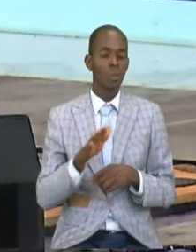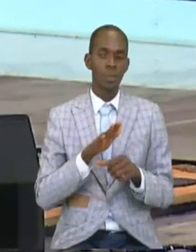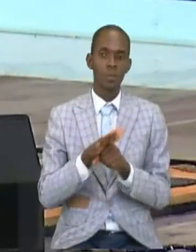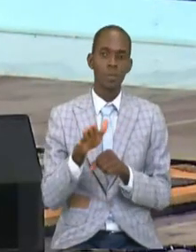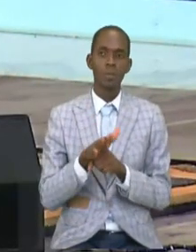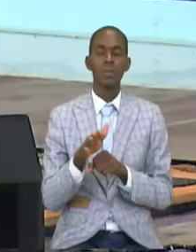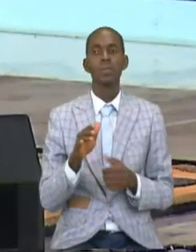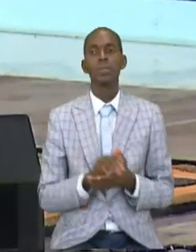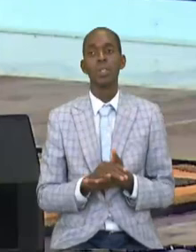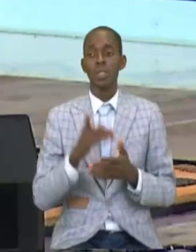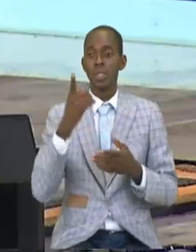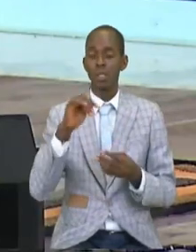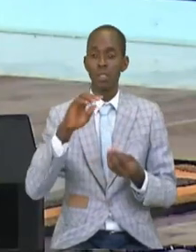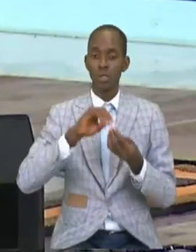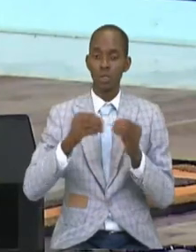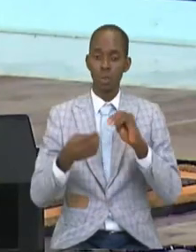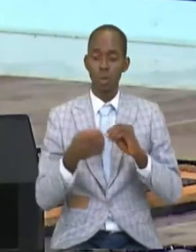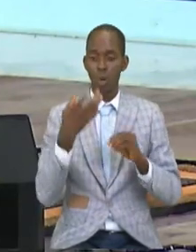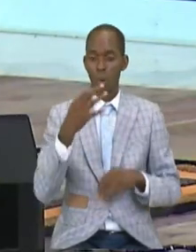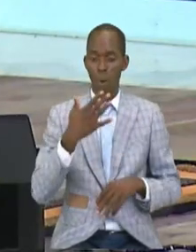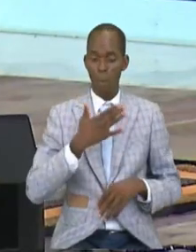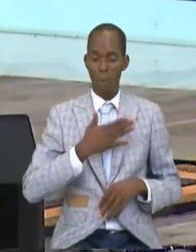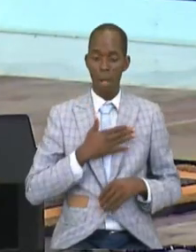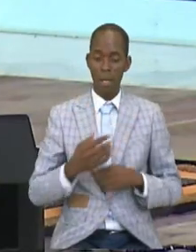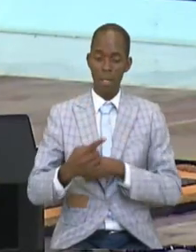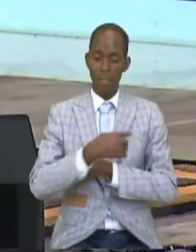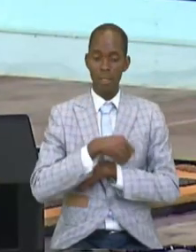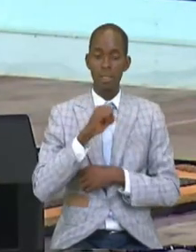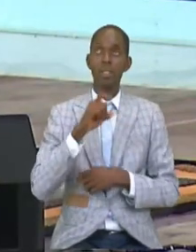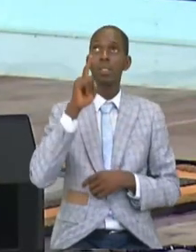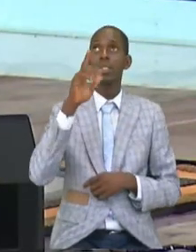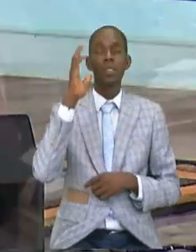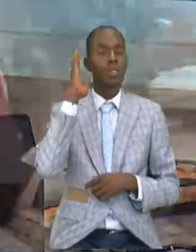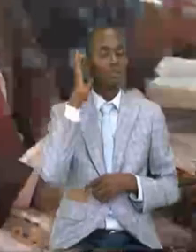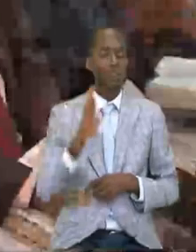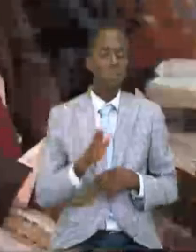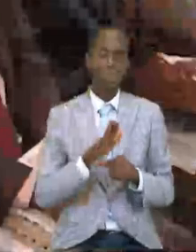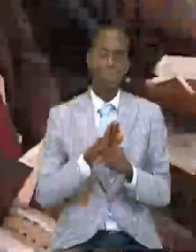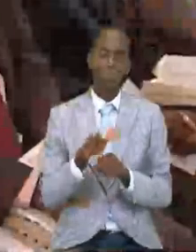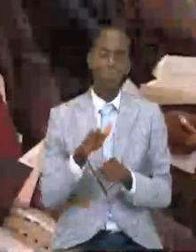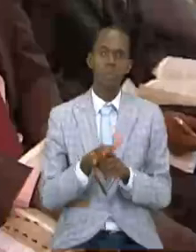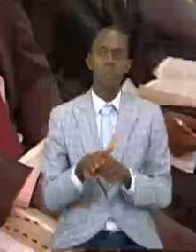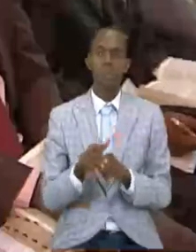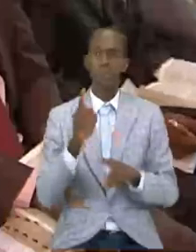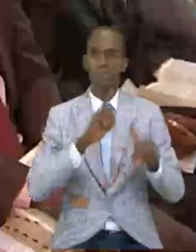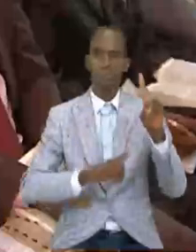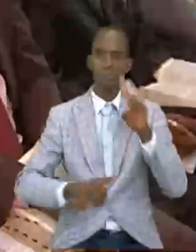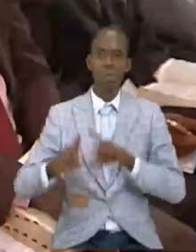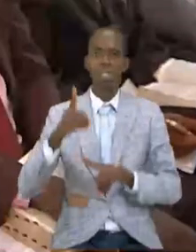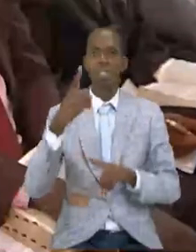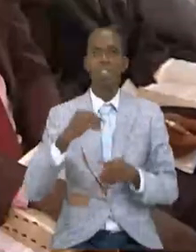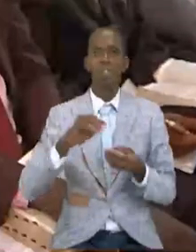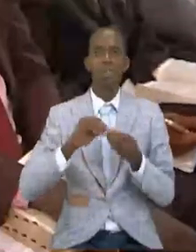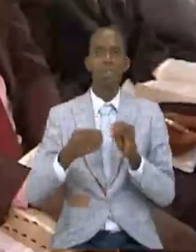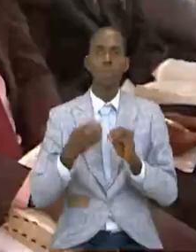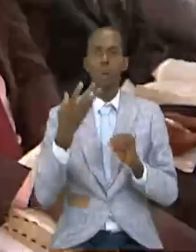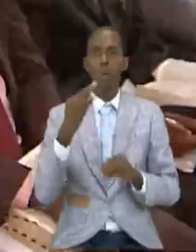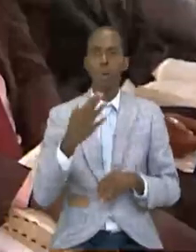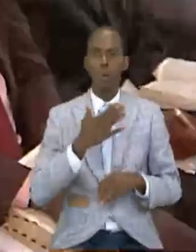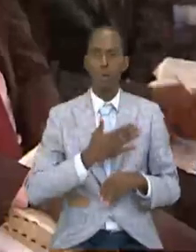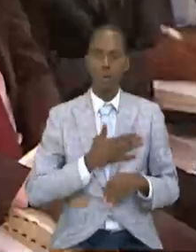Il remplira le nombre de mes jours. Répétez cela, non? Il remplira le nombre de mes